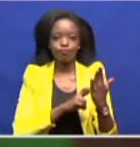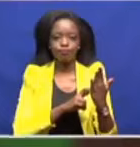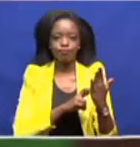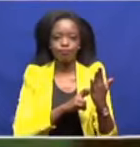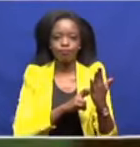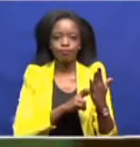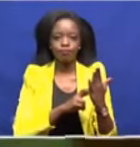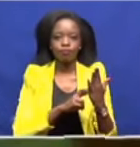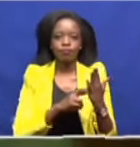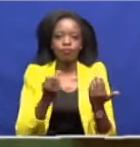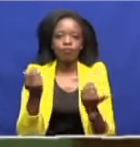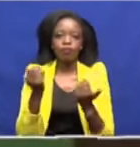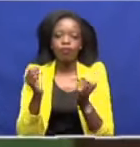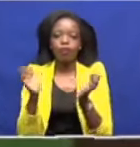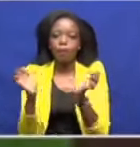Mtakatifu Paulo